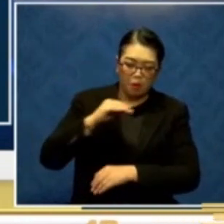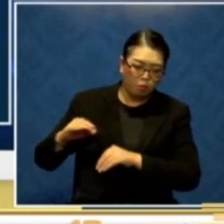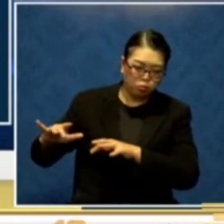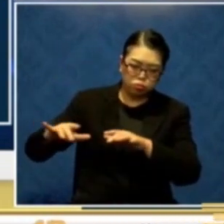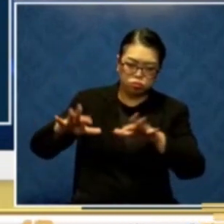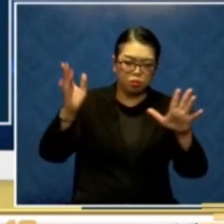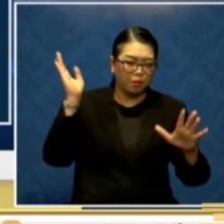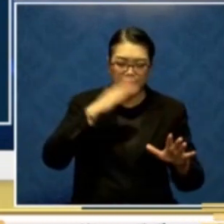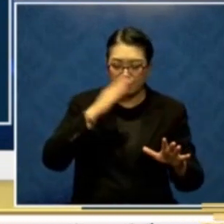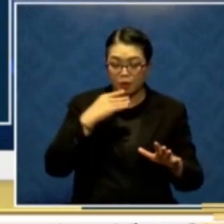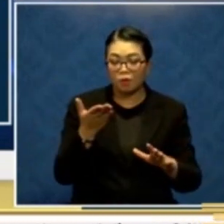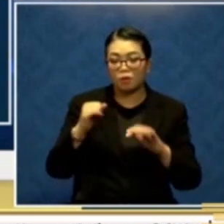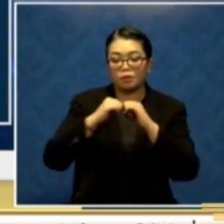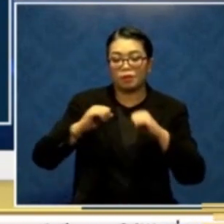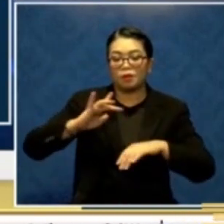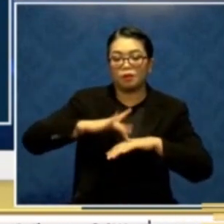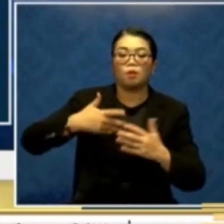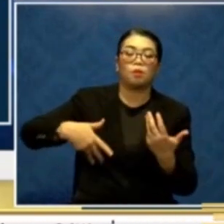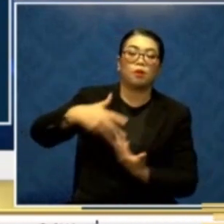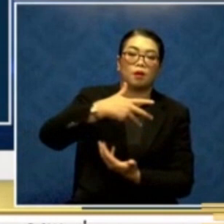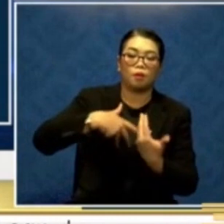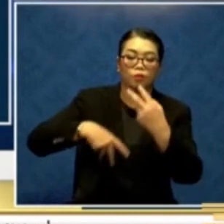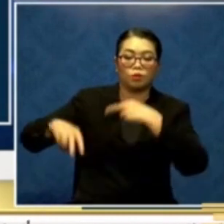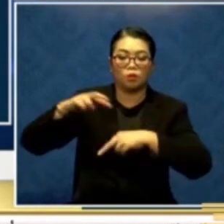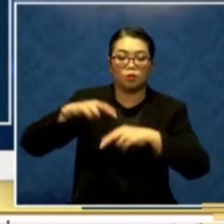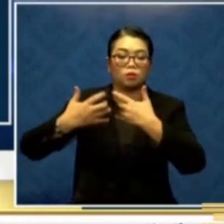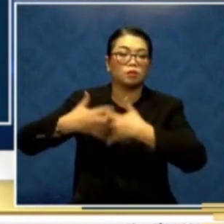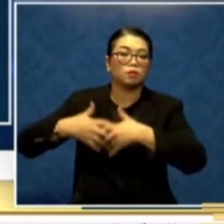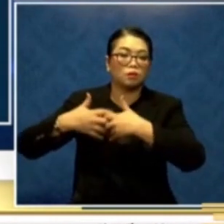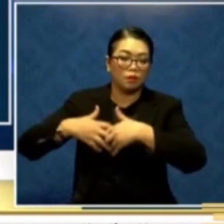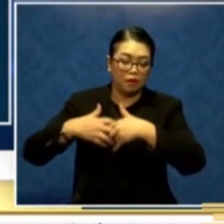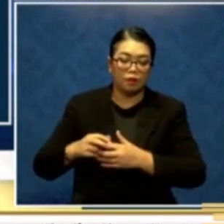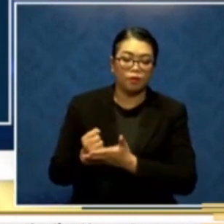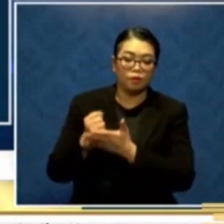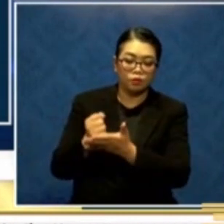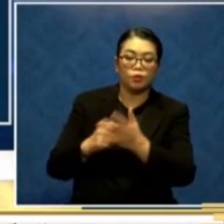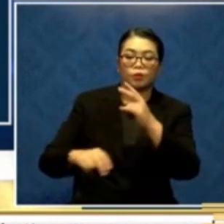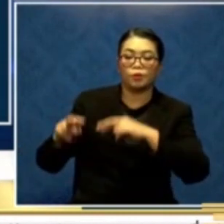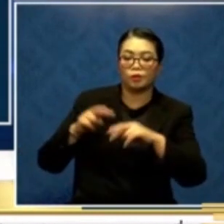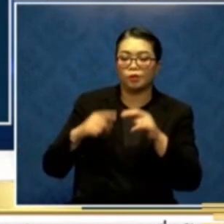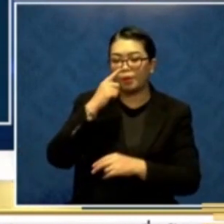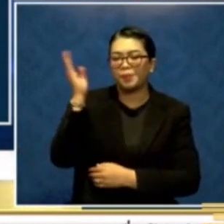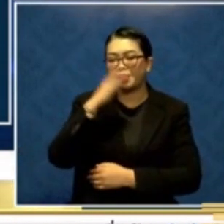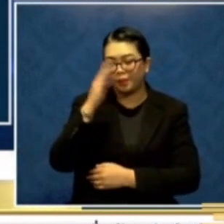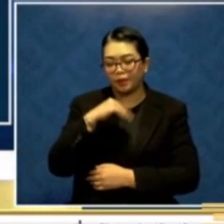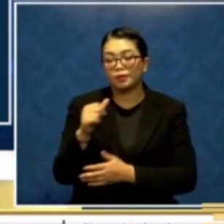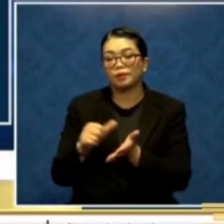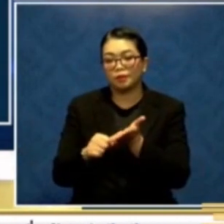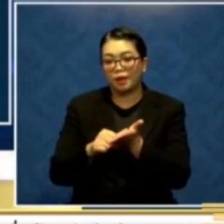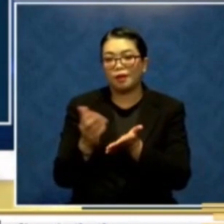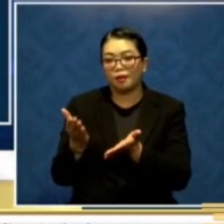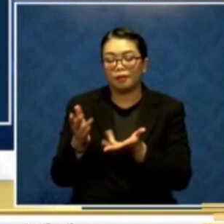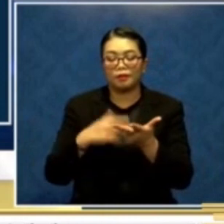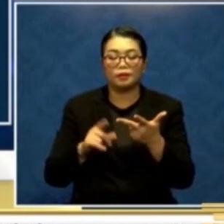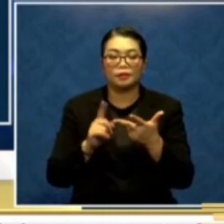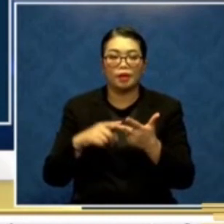งแถวนั้นของให้สำนังงานสิ่งแวะล้อมกุเทมหาหาระครและกมคบคุมมลพิษดำเนินการตวสบและแ้ไข่ด้วยค่ะเรื่